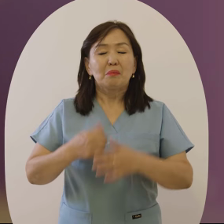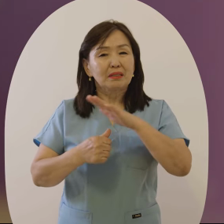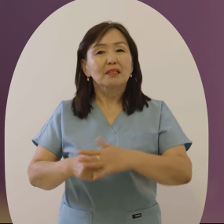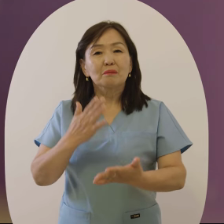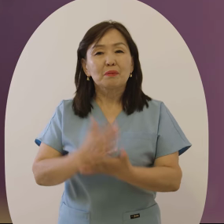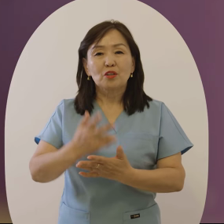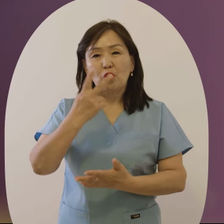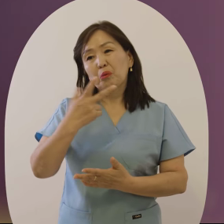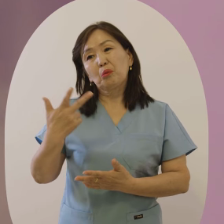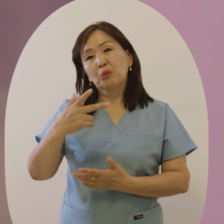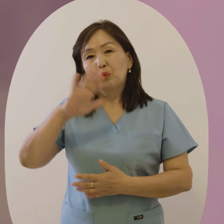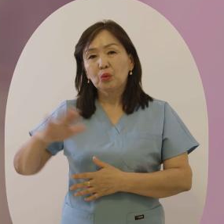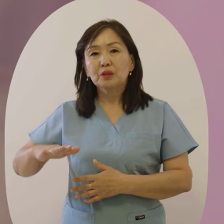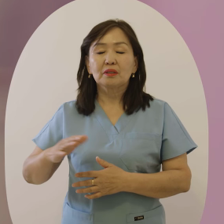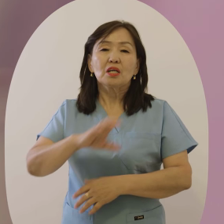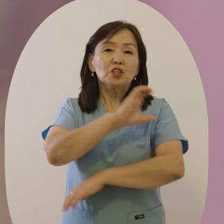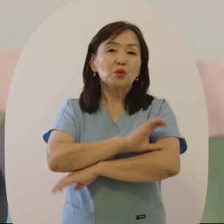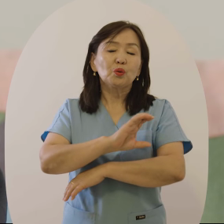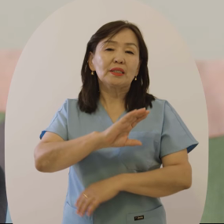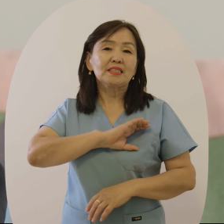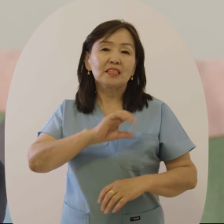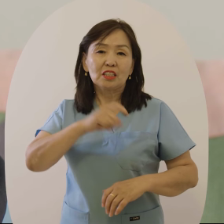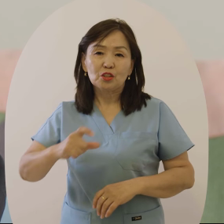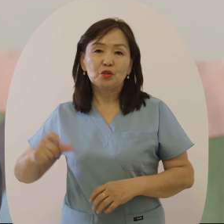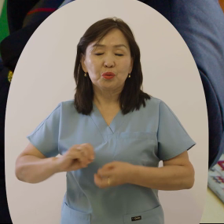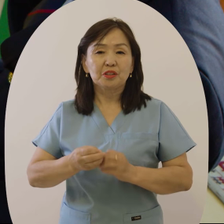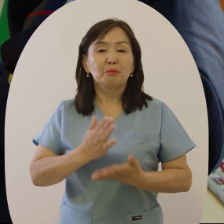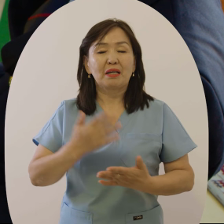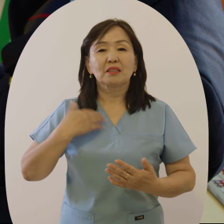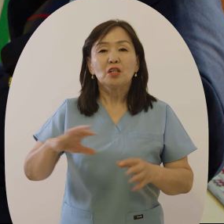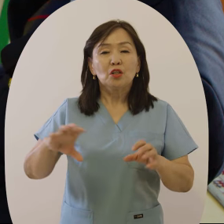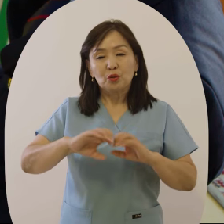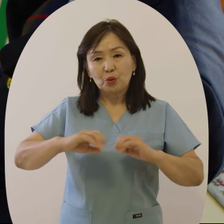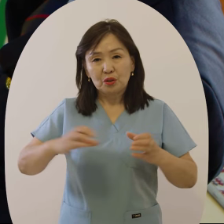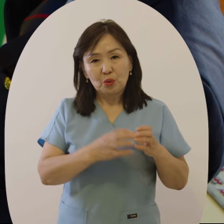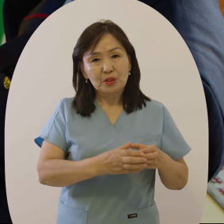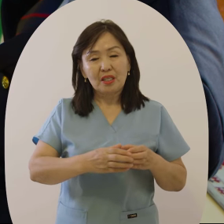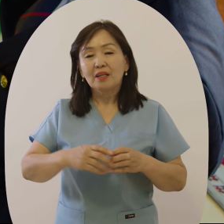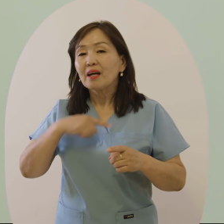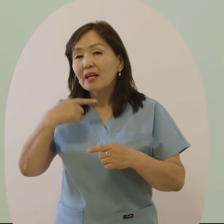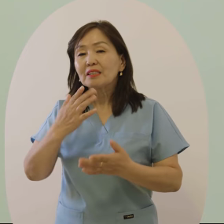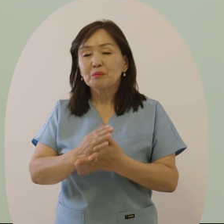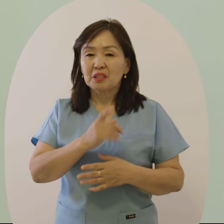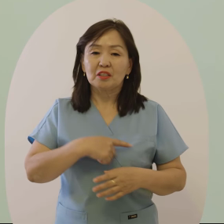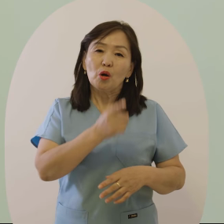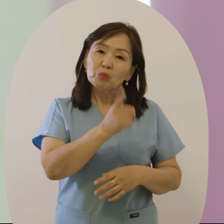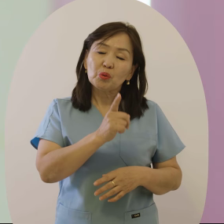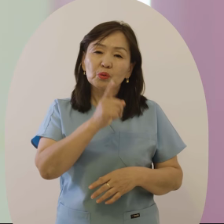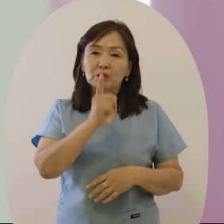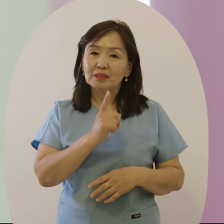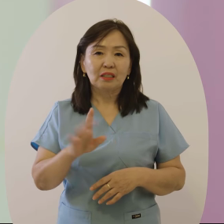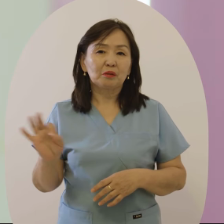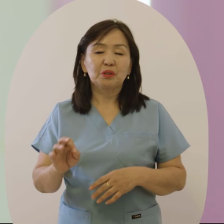Бас намайг дээрлэгдэг байсан 2-3 хүүхэдтэй сургуулийн сэтгэл зүйч багш маань тусгаалan уулзаж ярилцсан байсан. Тэднийг